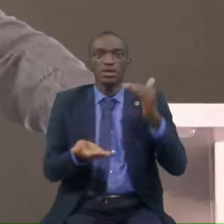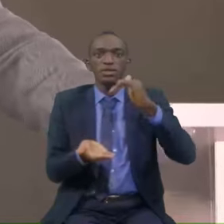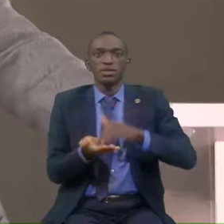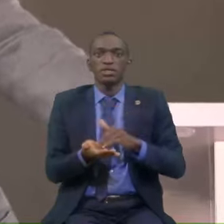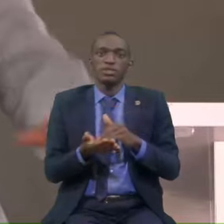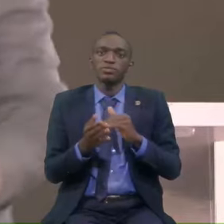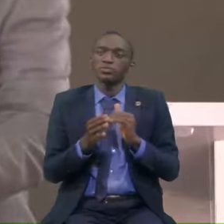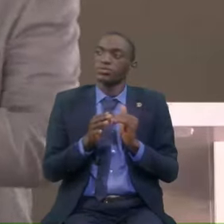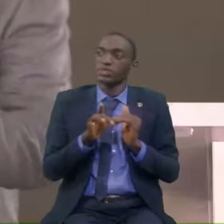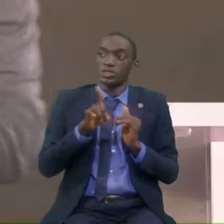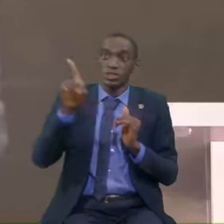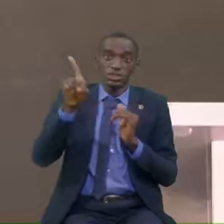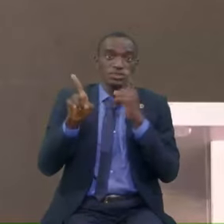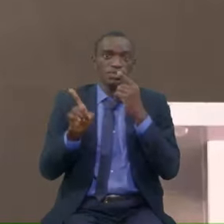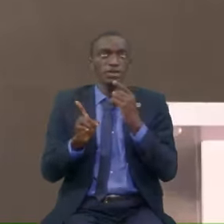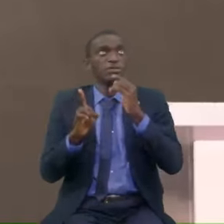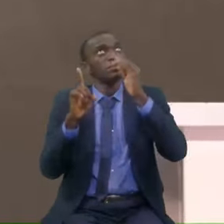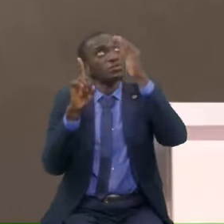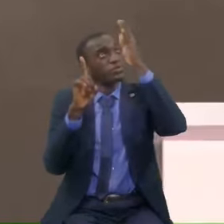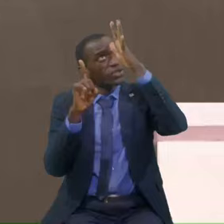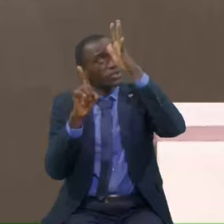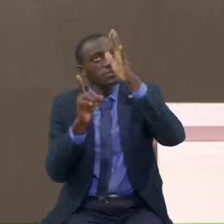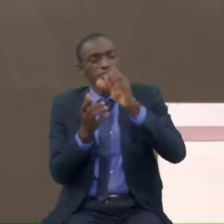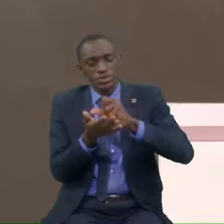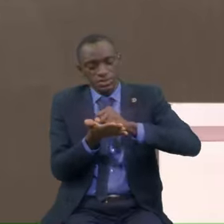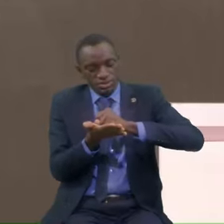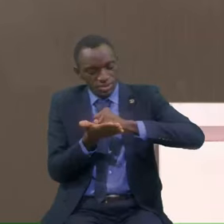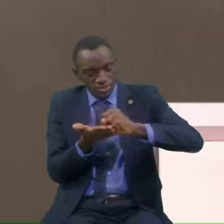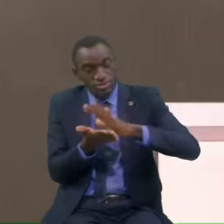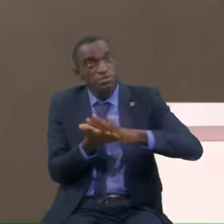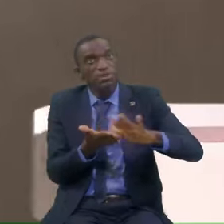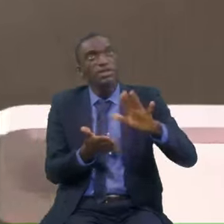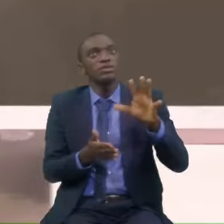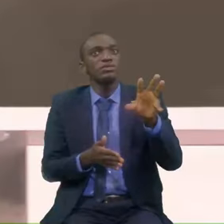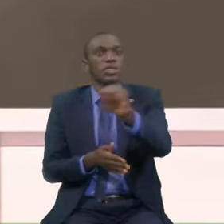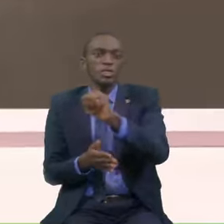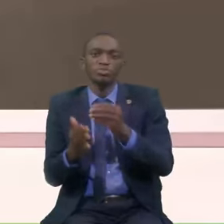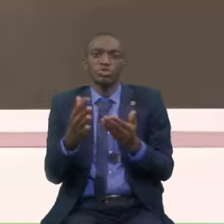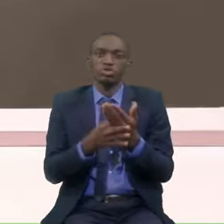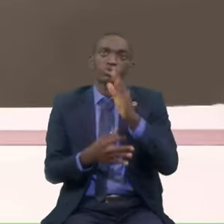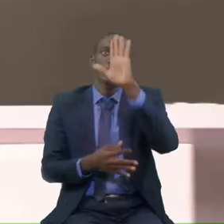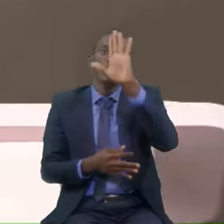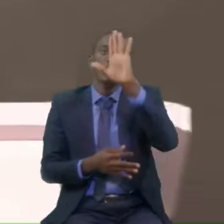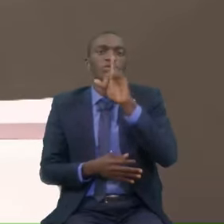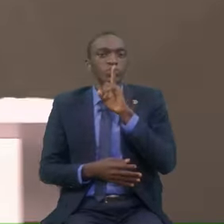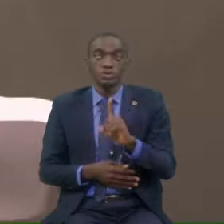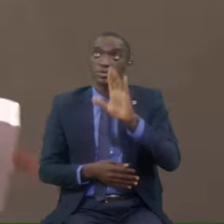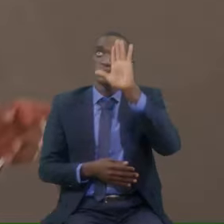Père, sanctifie-les par ta vérité. Ta parole est la vérité. Ils étaient